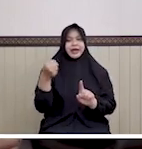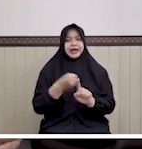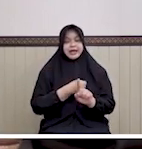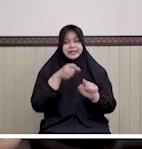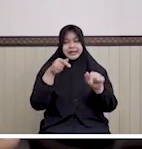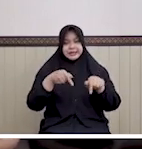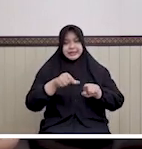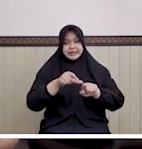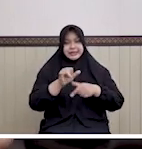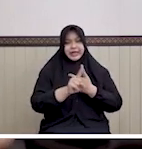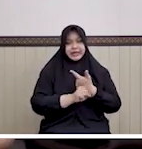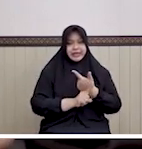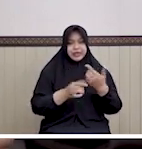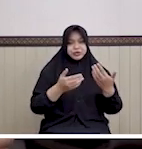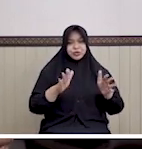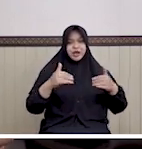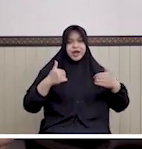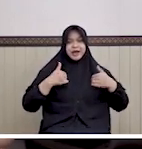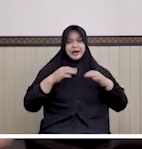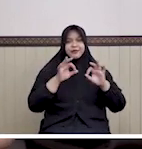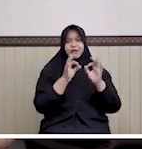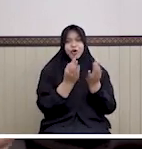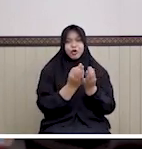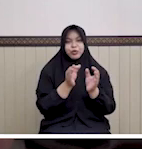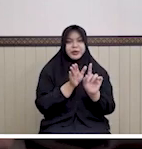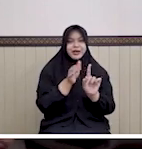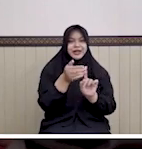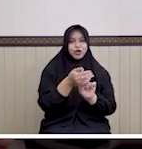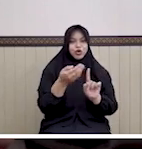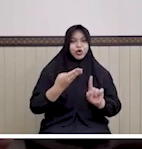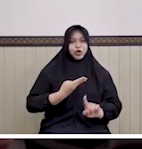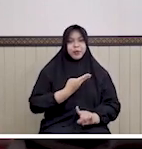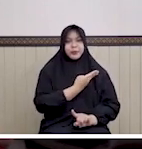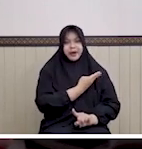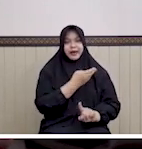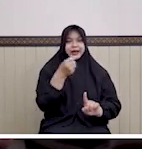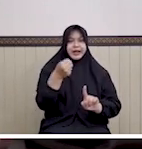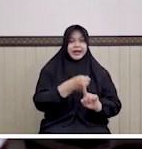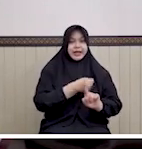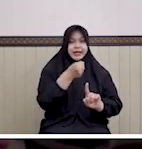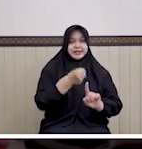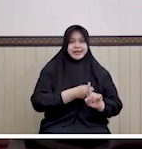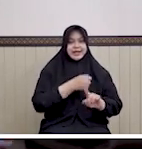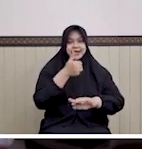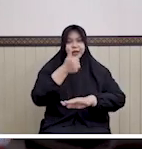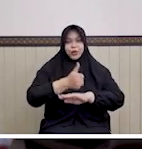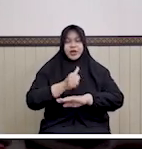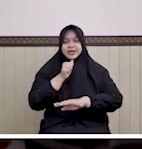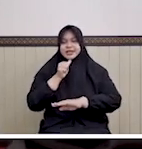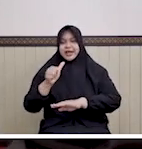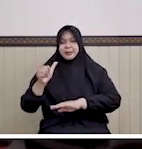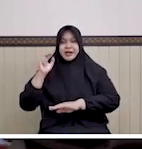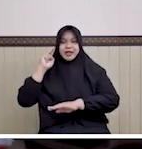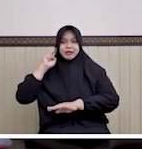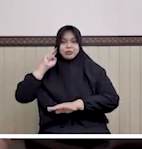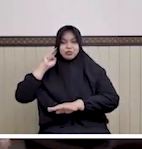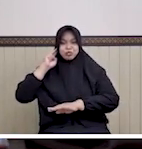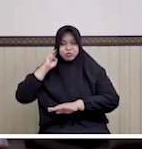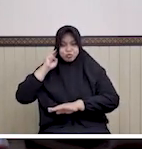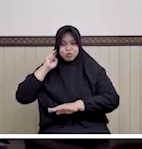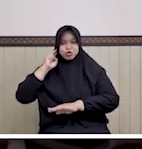daerah macet Jakarta ini sudah ada namanya forum perlindungan korban kekerasan sebagai ketuanya adalah ibu Kanjeng